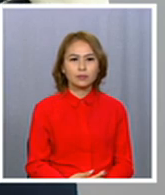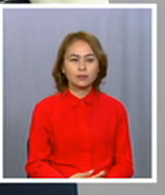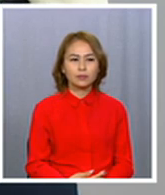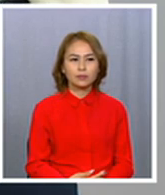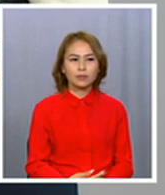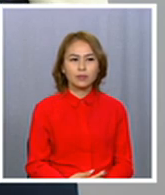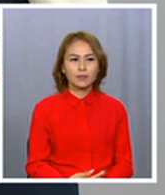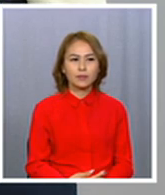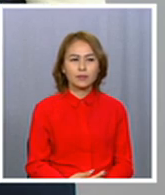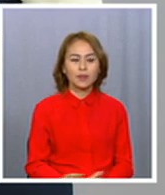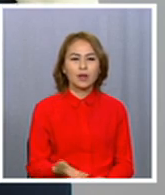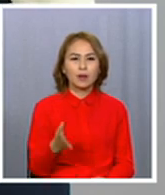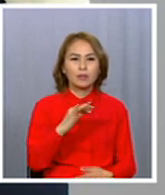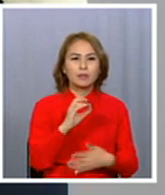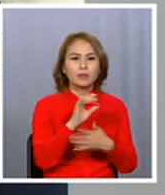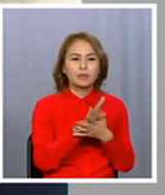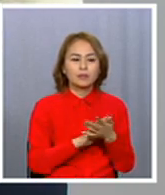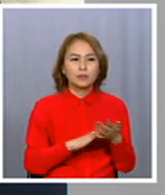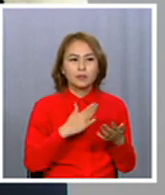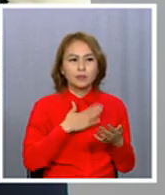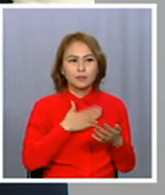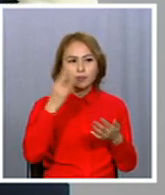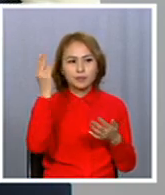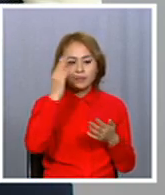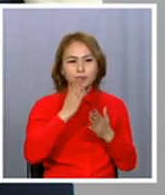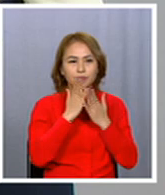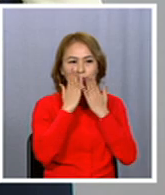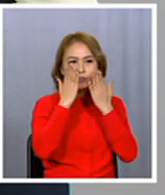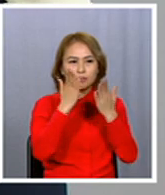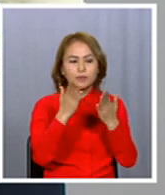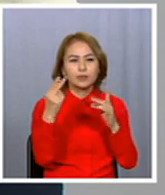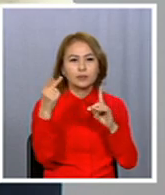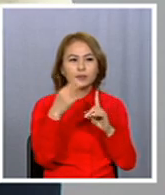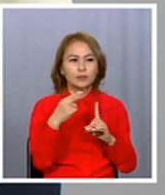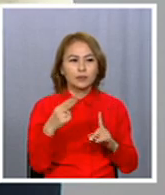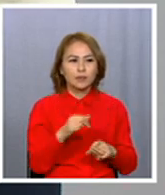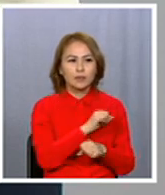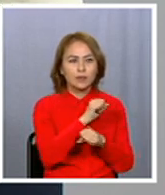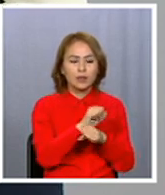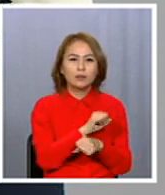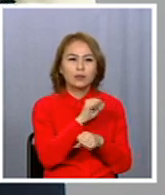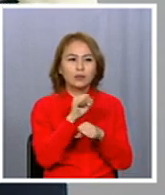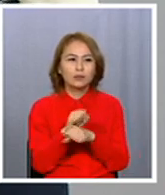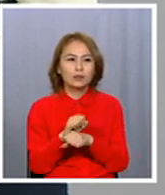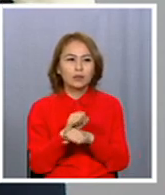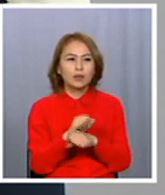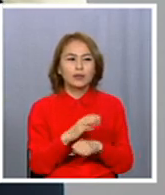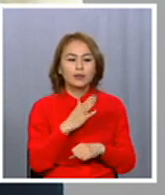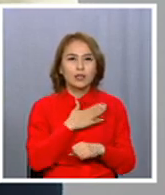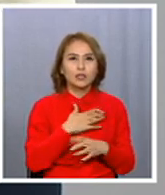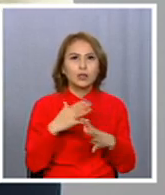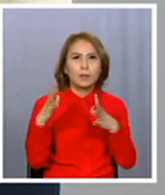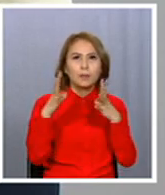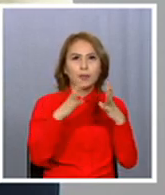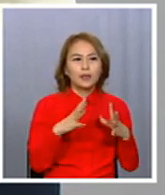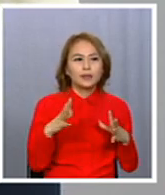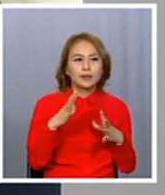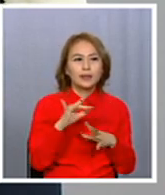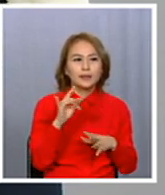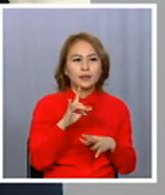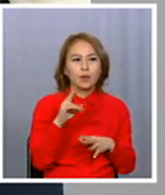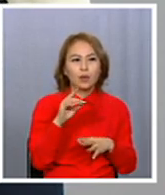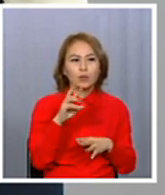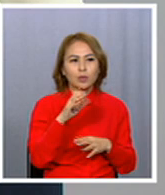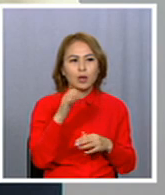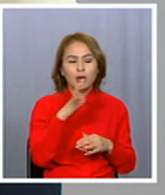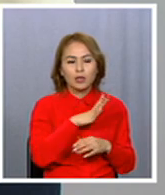Ребята, продолжим наш урок с чтения текста с остановками. Наша планета из космоса